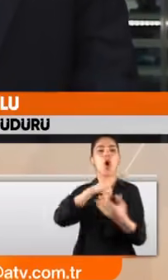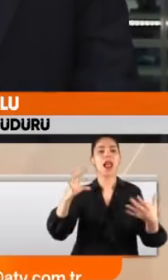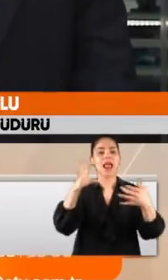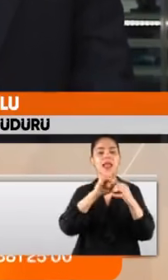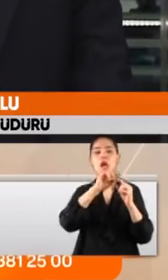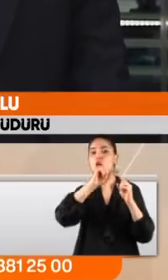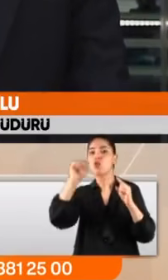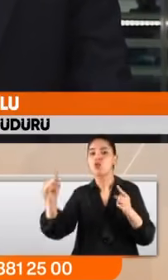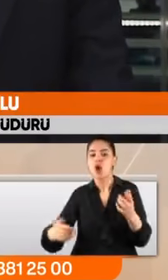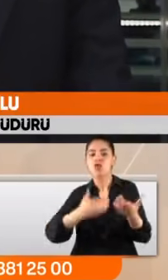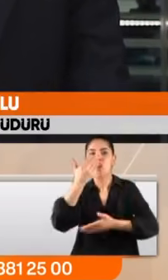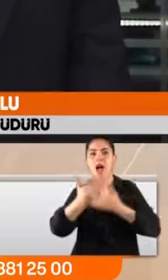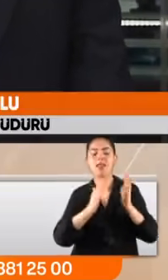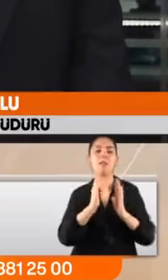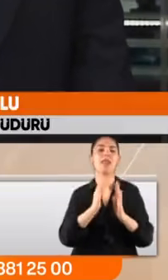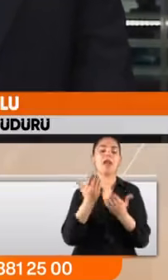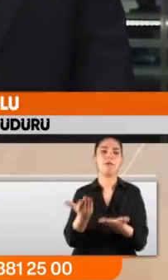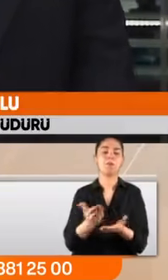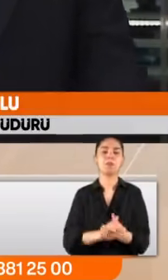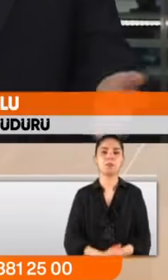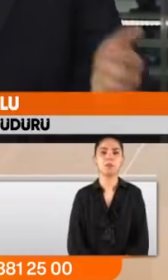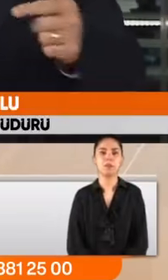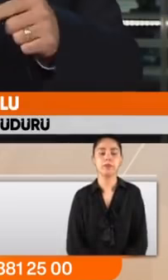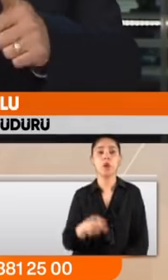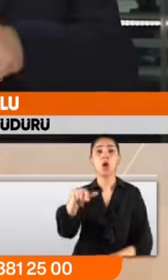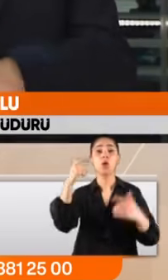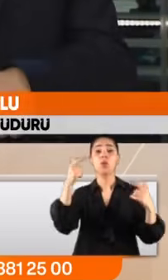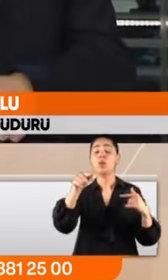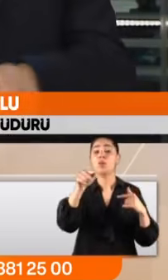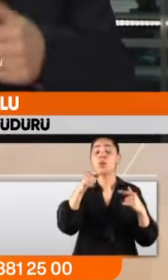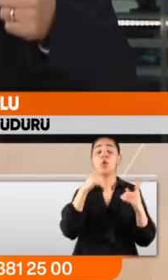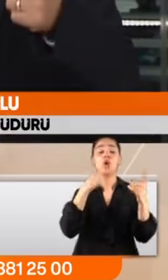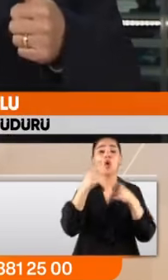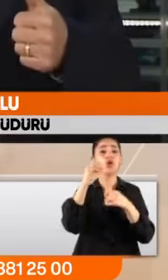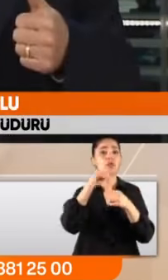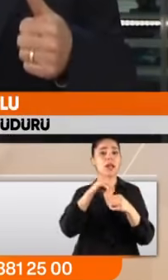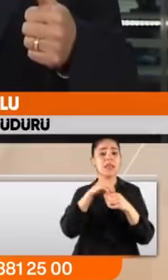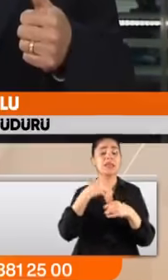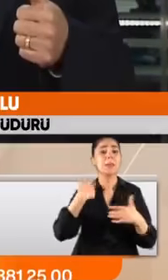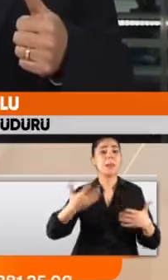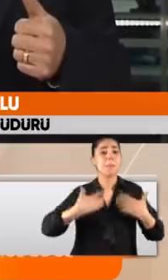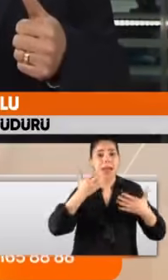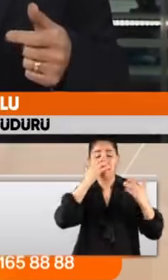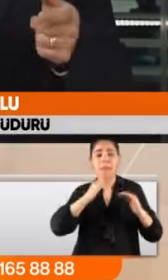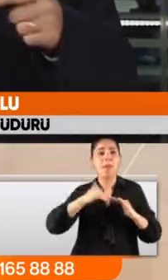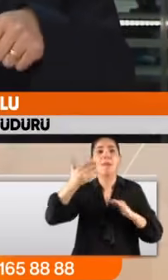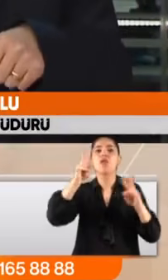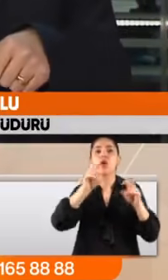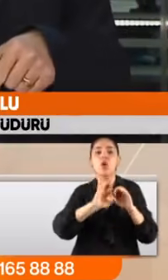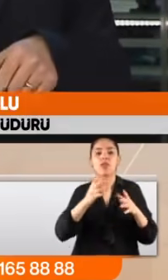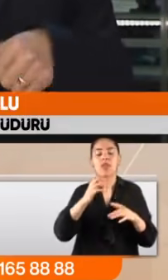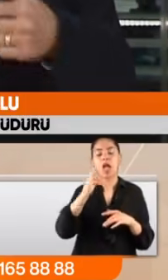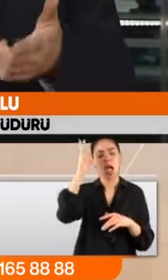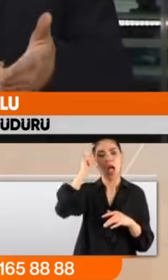süreci anlattı. Hala da anlatmaya devam ediyor. Burada konuşmanın devamında bizim yine merakla beklediğimiz bir konu daha var. Amerika